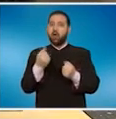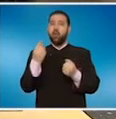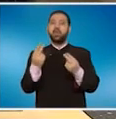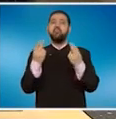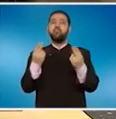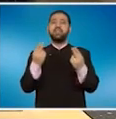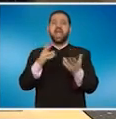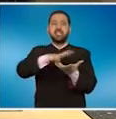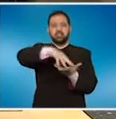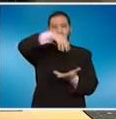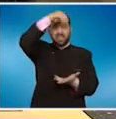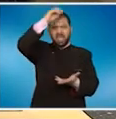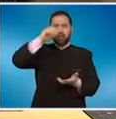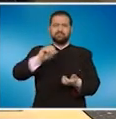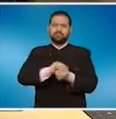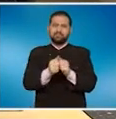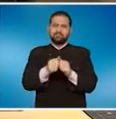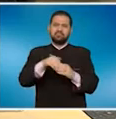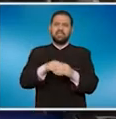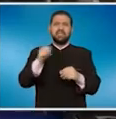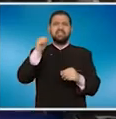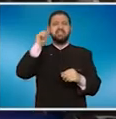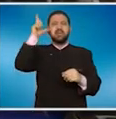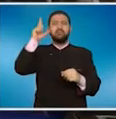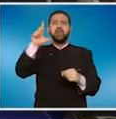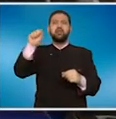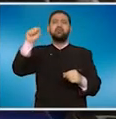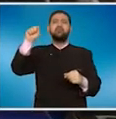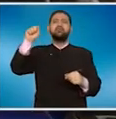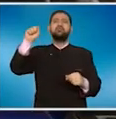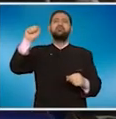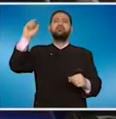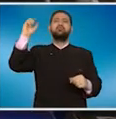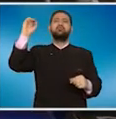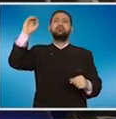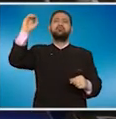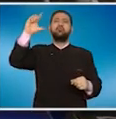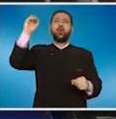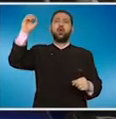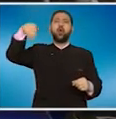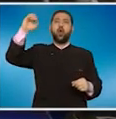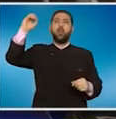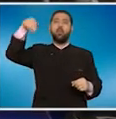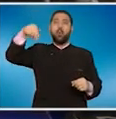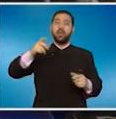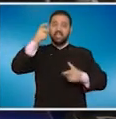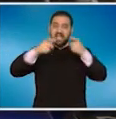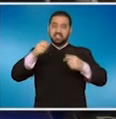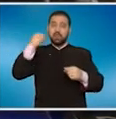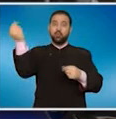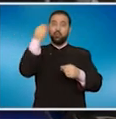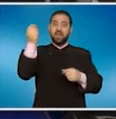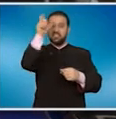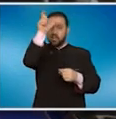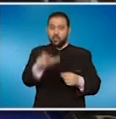semnificație spirituală, duhovnicească. Sau în Înțelepciunea lui Solomon, capitolul al cincelea, este un text mai lung, despre Dumnezeu însuși, care este prezentat